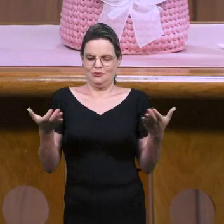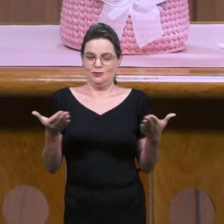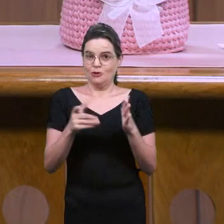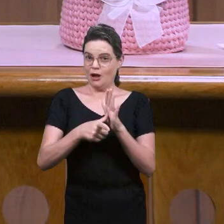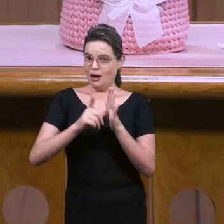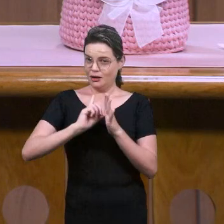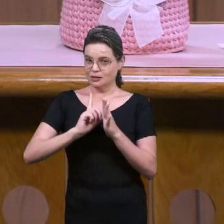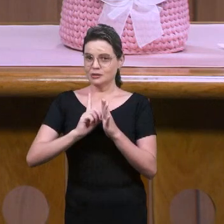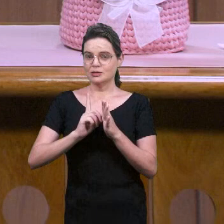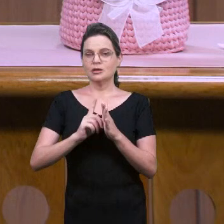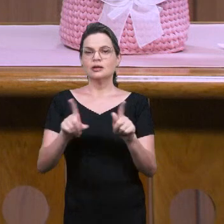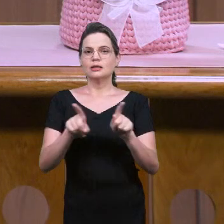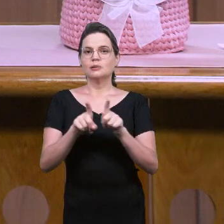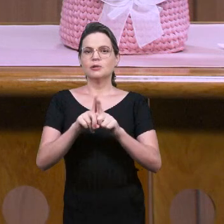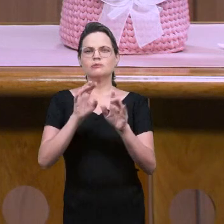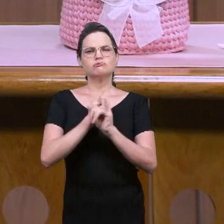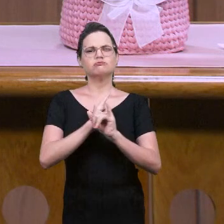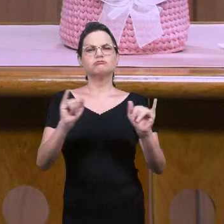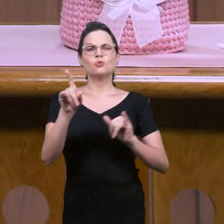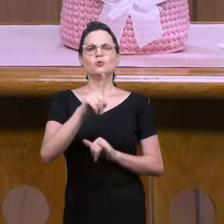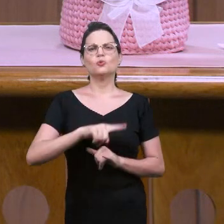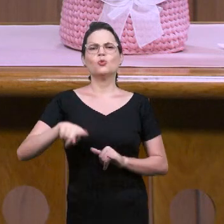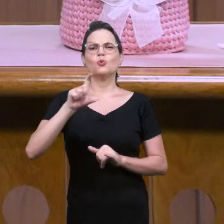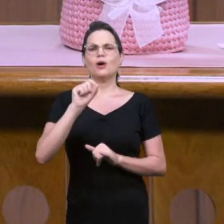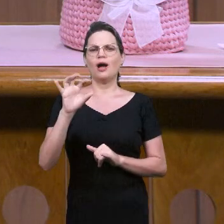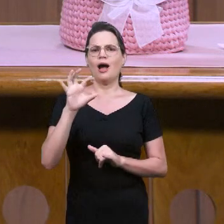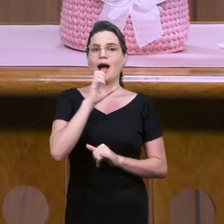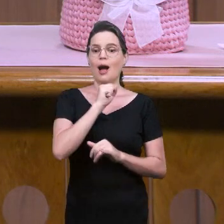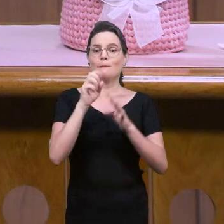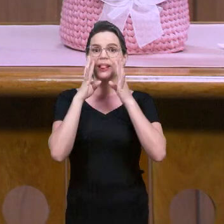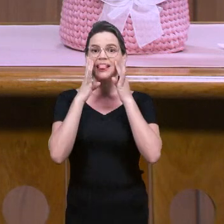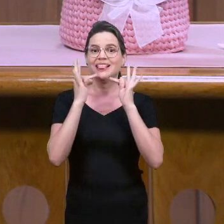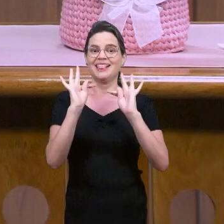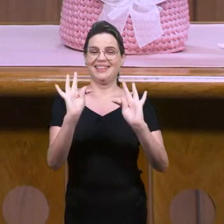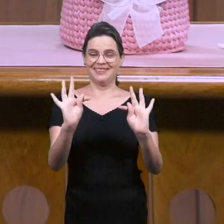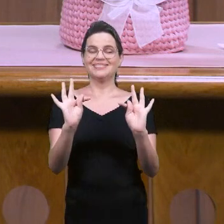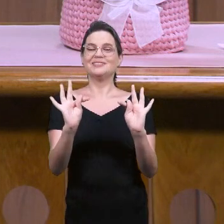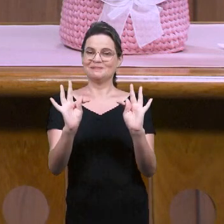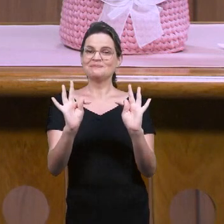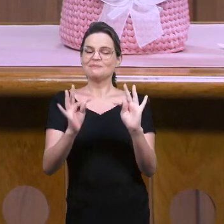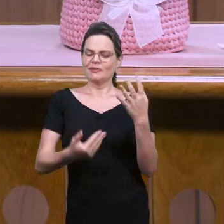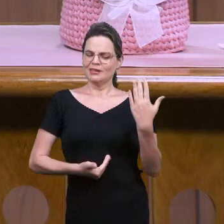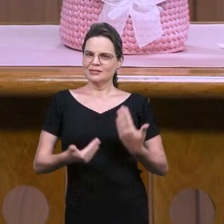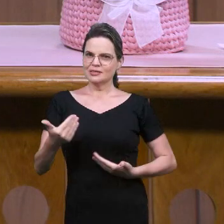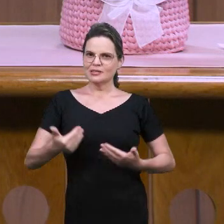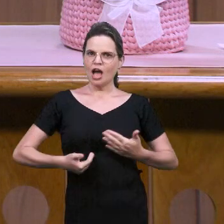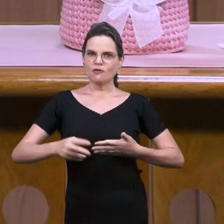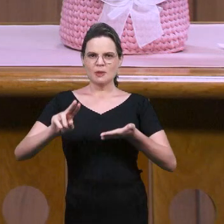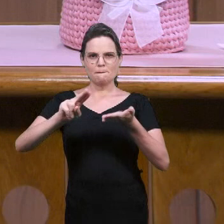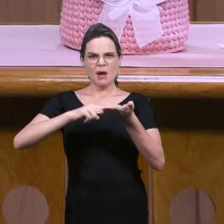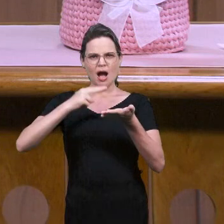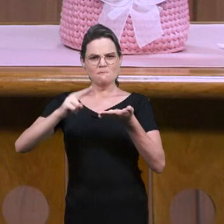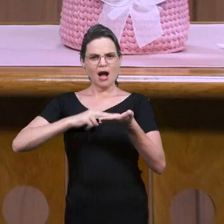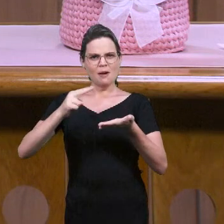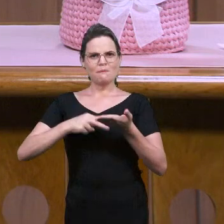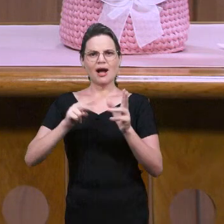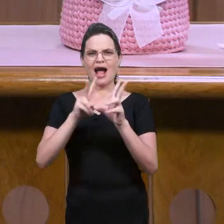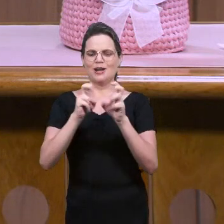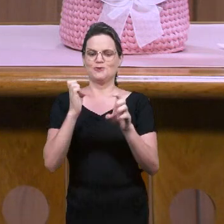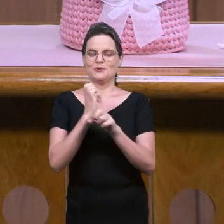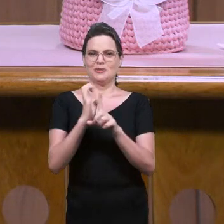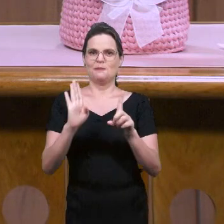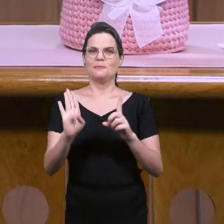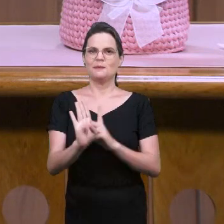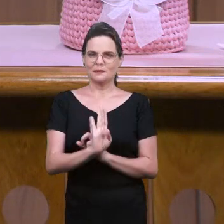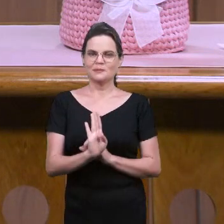d'aujourd'hui, nous voulons transmettre ici aux frères et sœurs quelques témoignages rapides des frères qui nous envoient ces